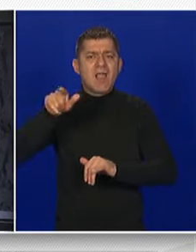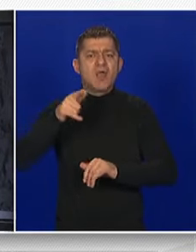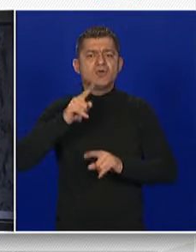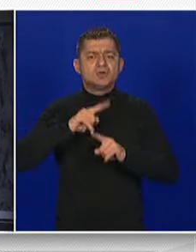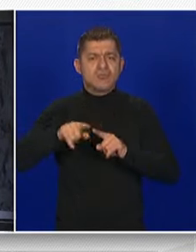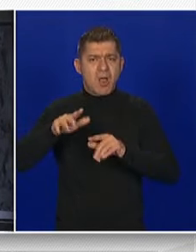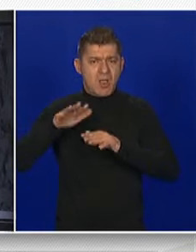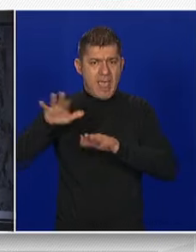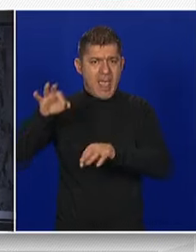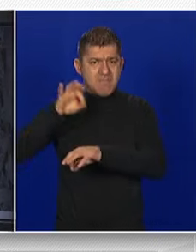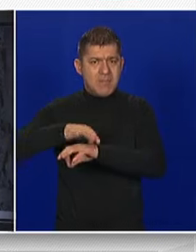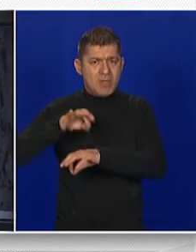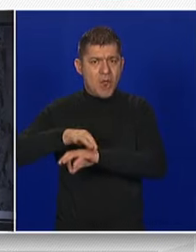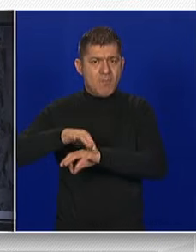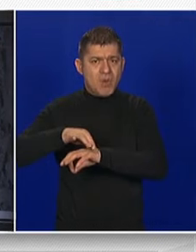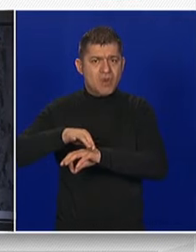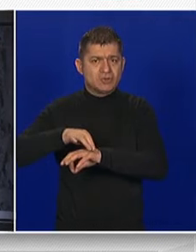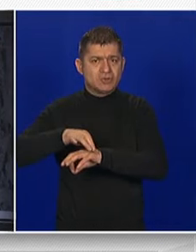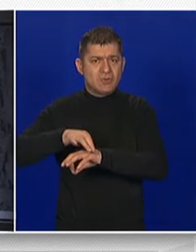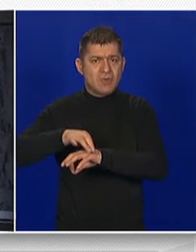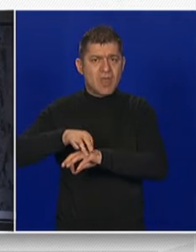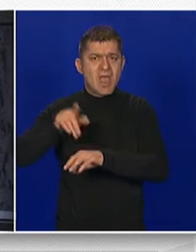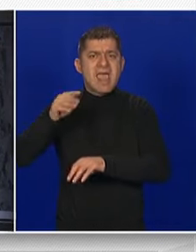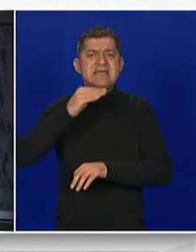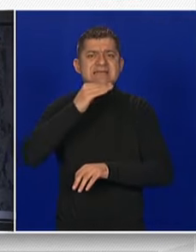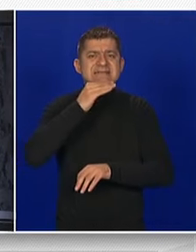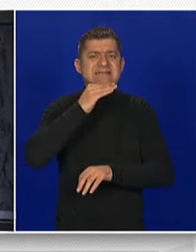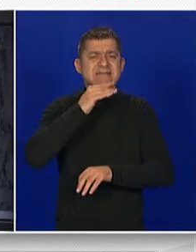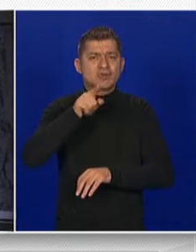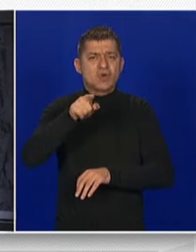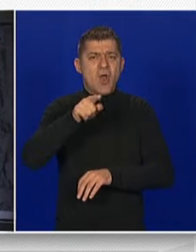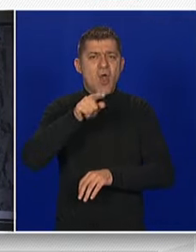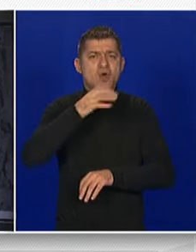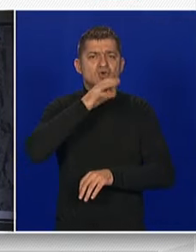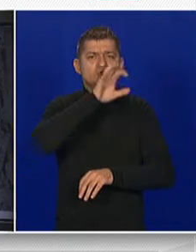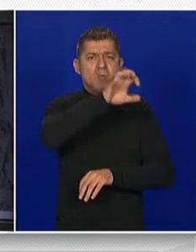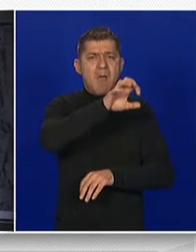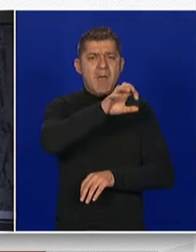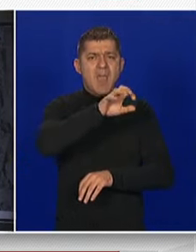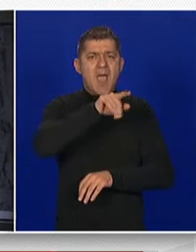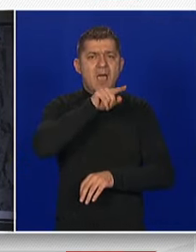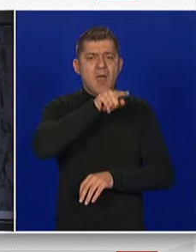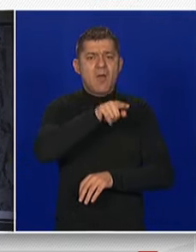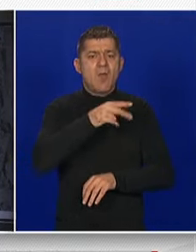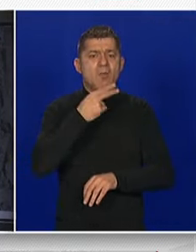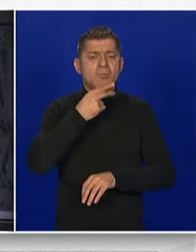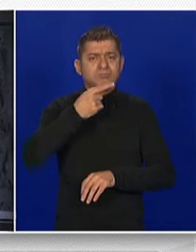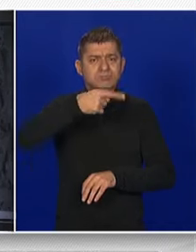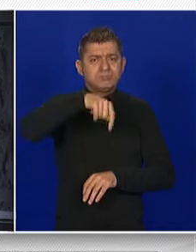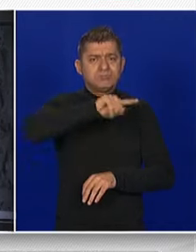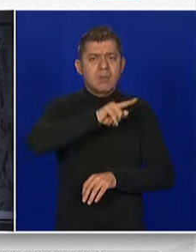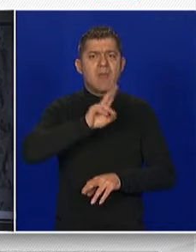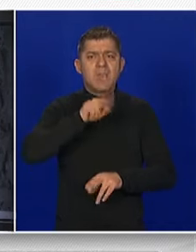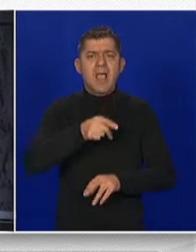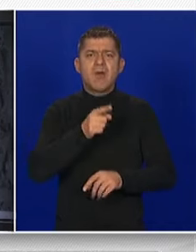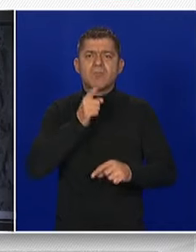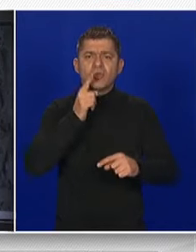epidemiolozi u Sisačko-moslavačkoj županiji, netko od njih, obavi